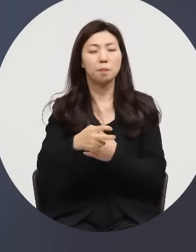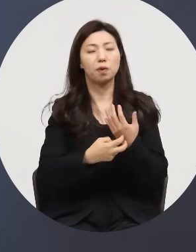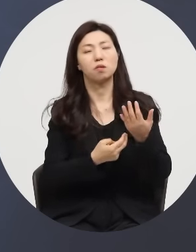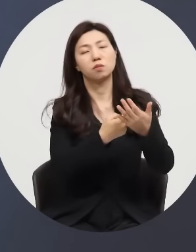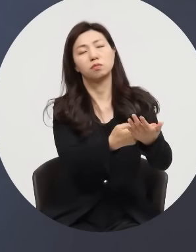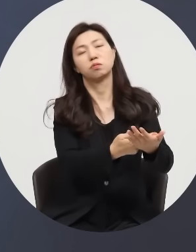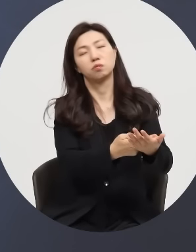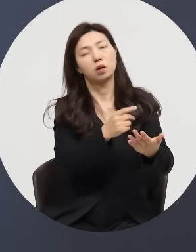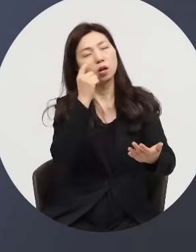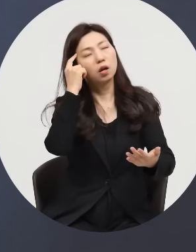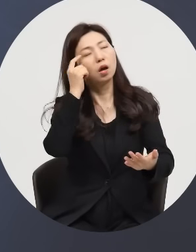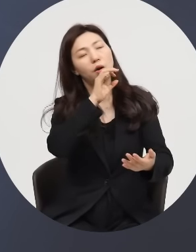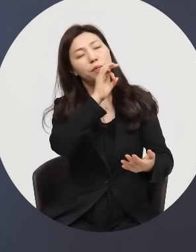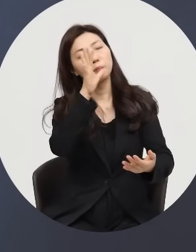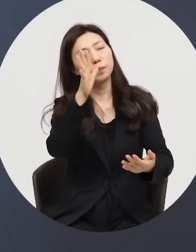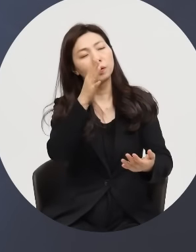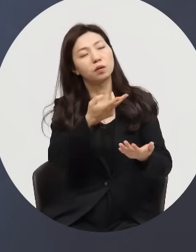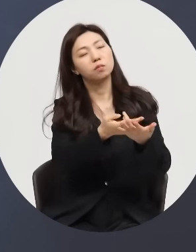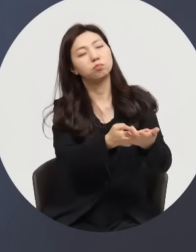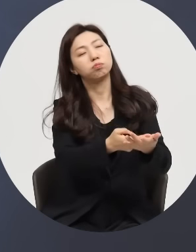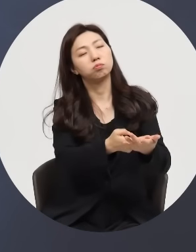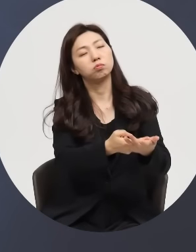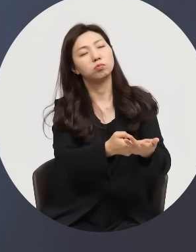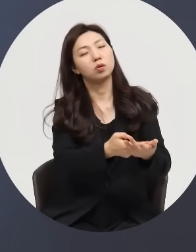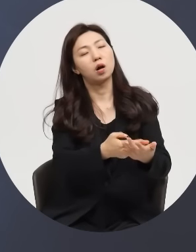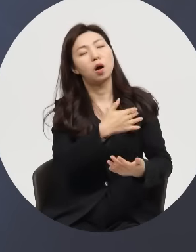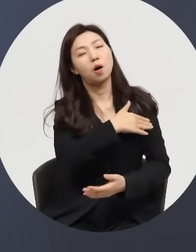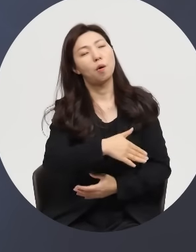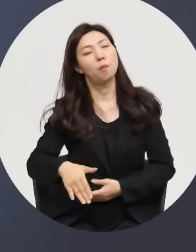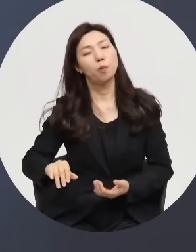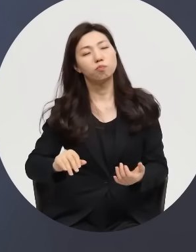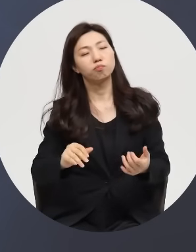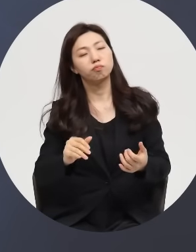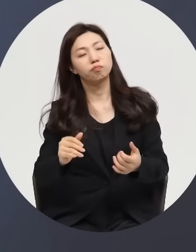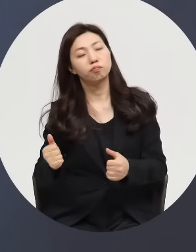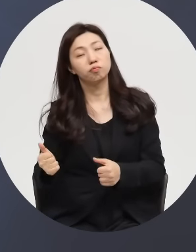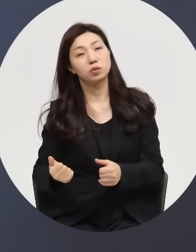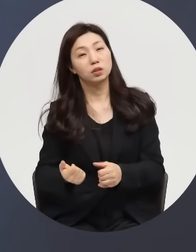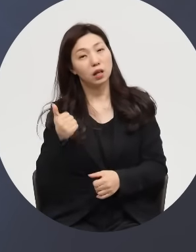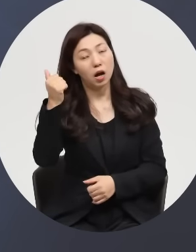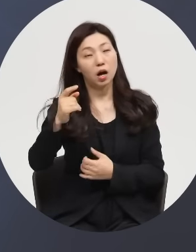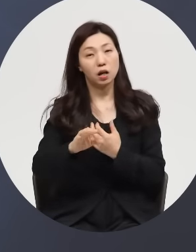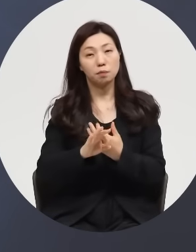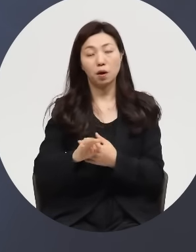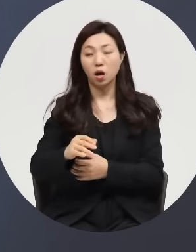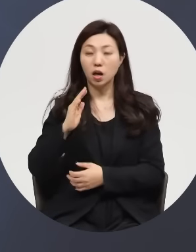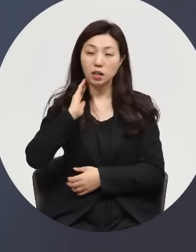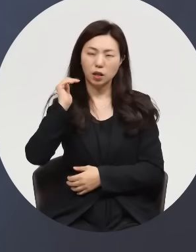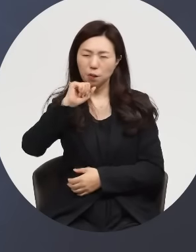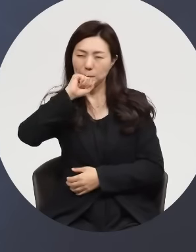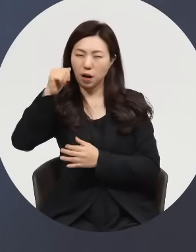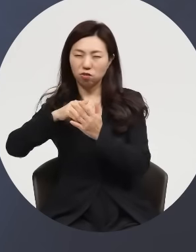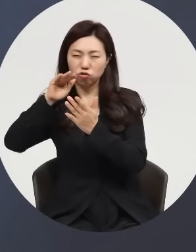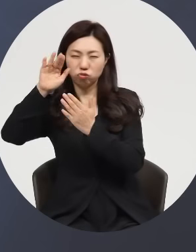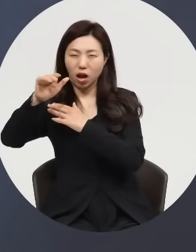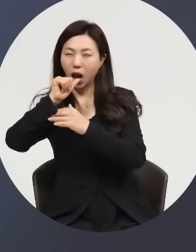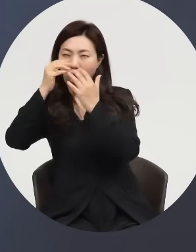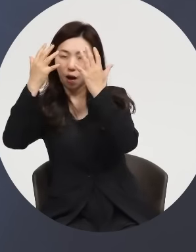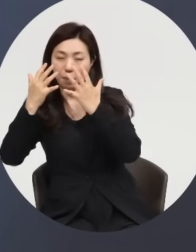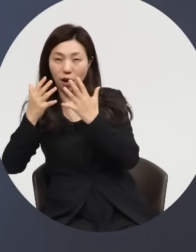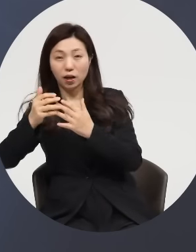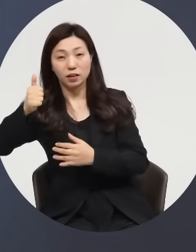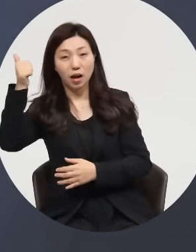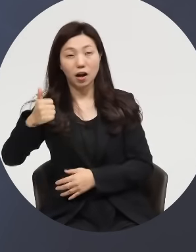병원에 누워가 의식을 잃고 식물인간이 돼 있는 게 좋겠어요? 대통령을 하면 돼 보고 감옥가 있는 게 낫겠어요?